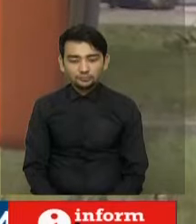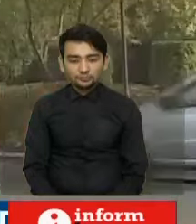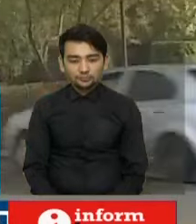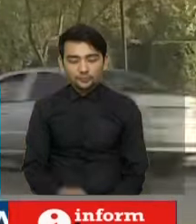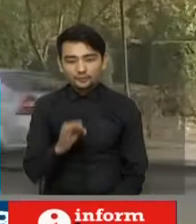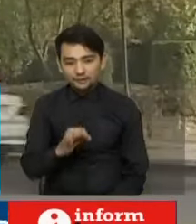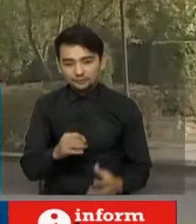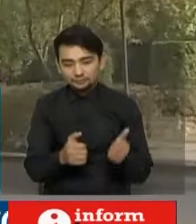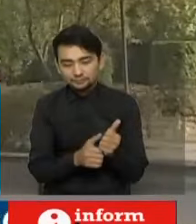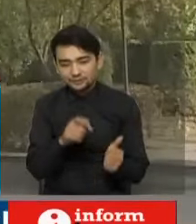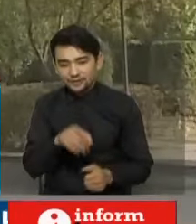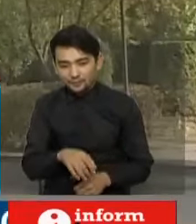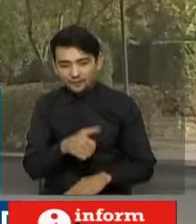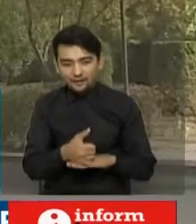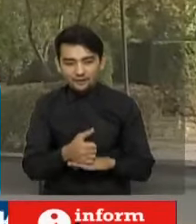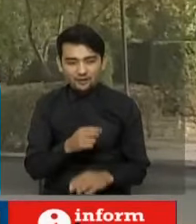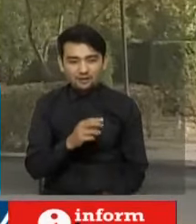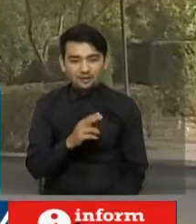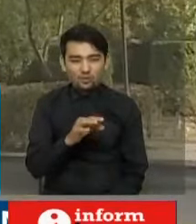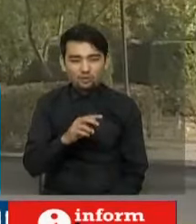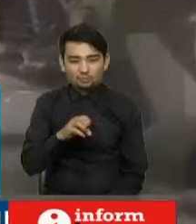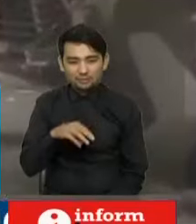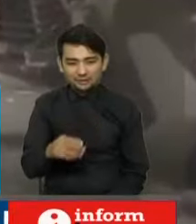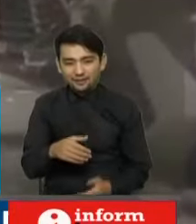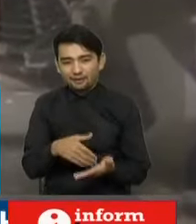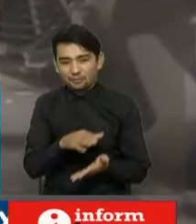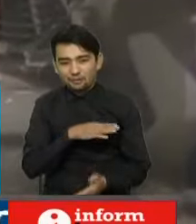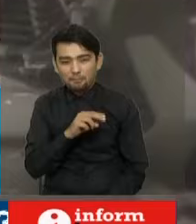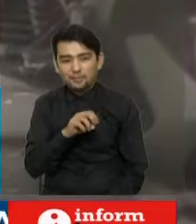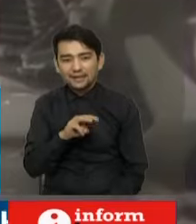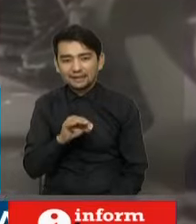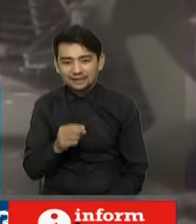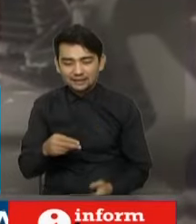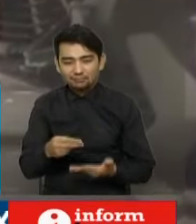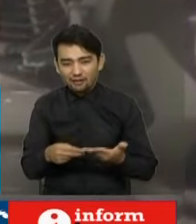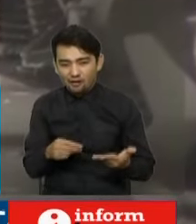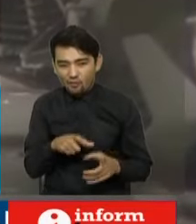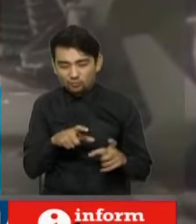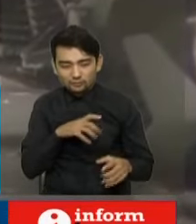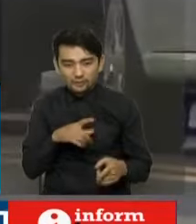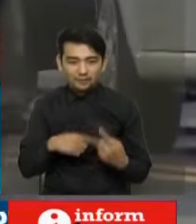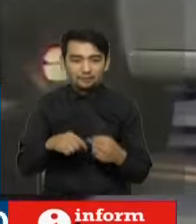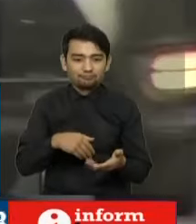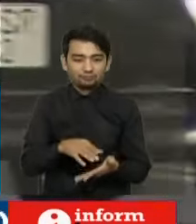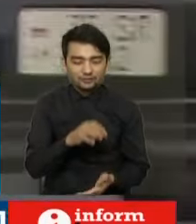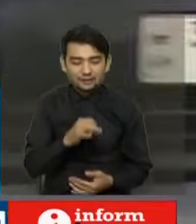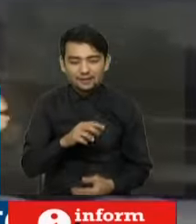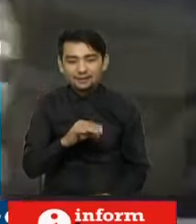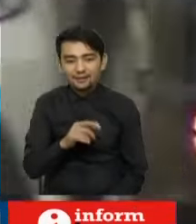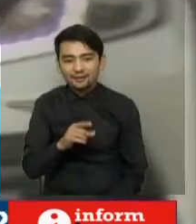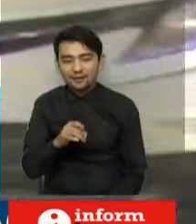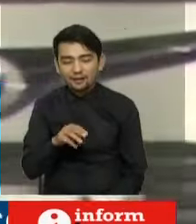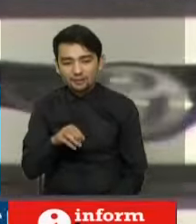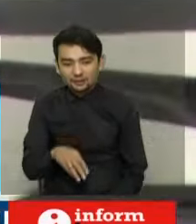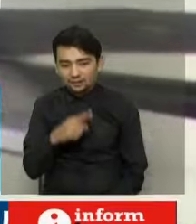Также заместитель главы Кабмина рассказал, что отклоненная петиция о возврате времени рассматривалась согласно установленному регламенту, как